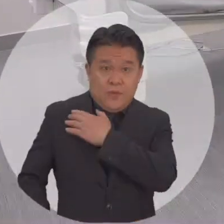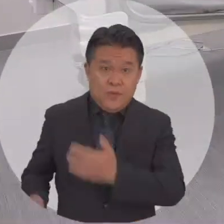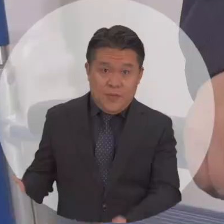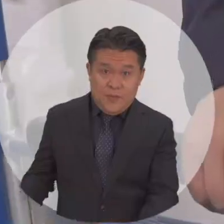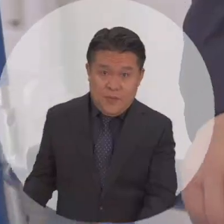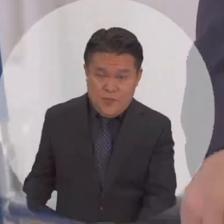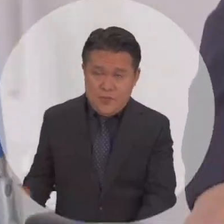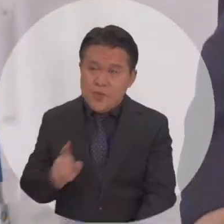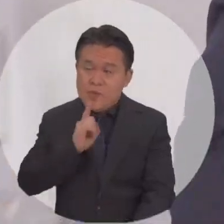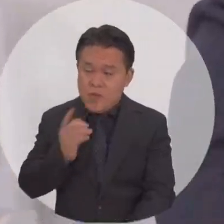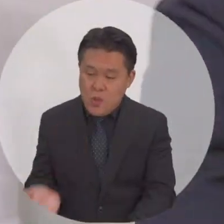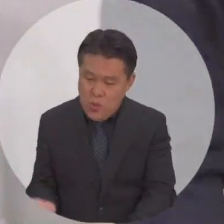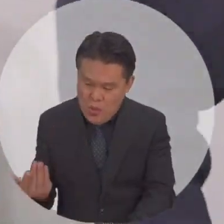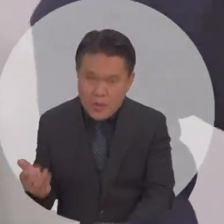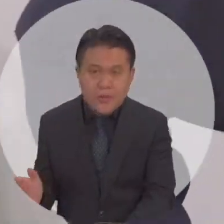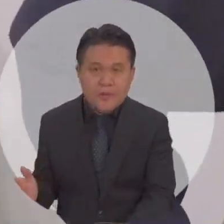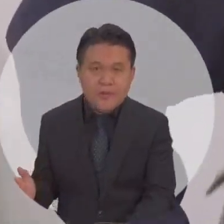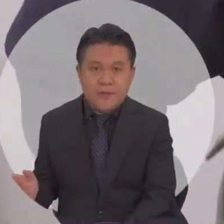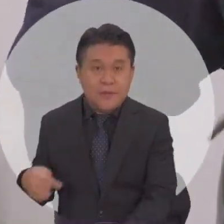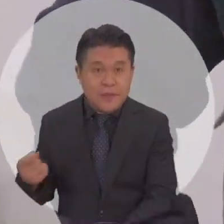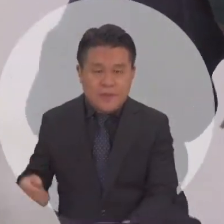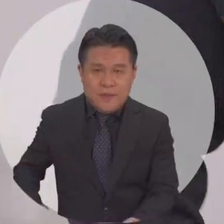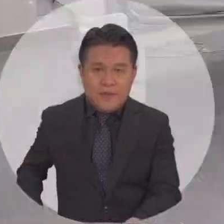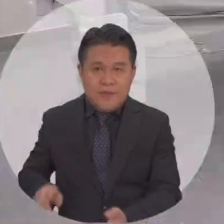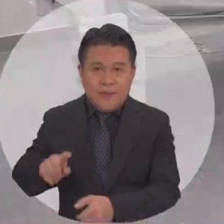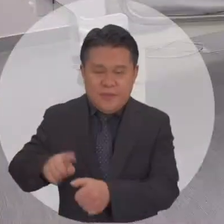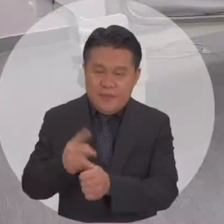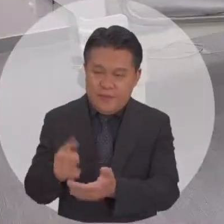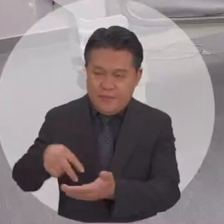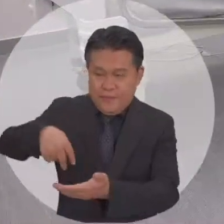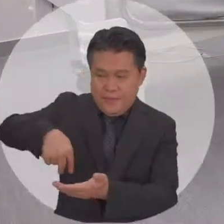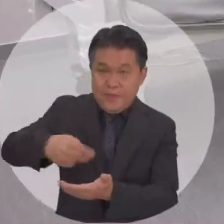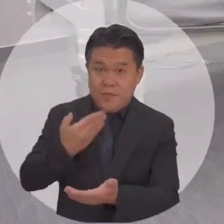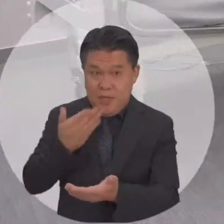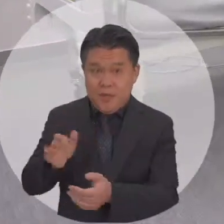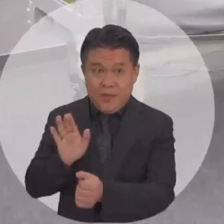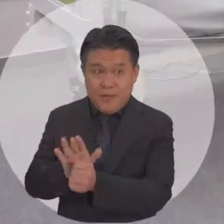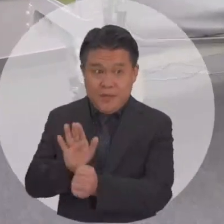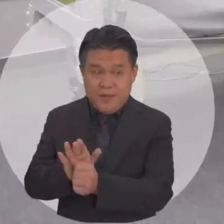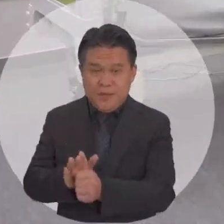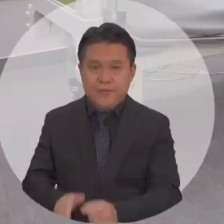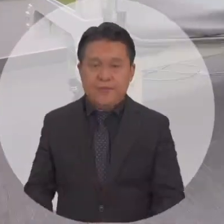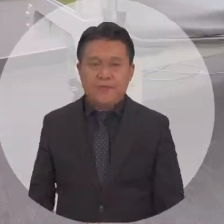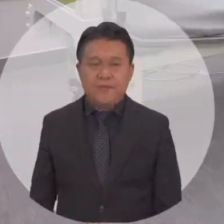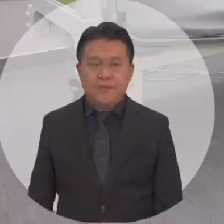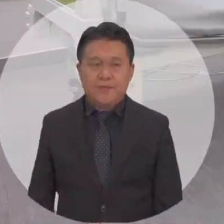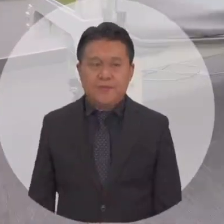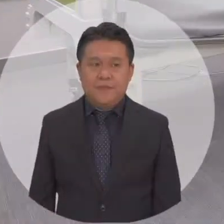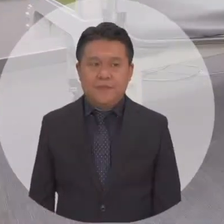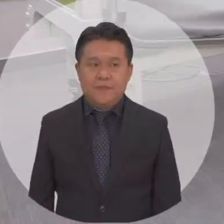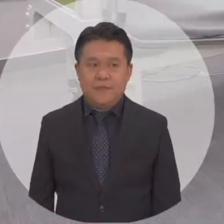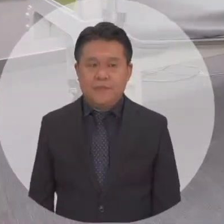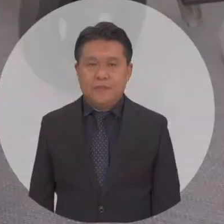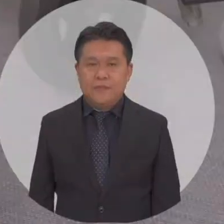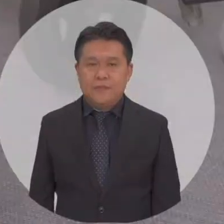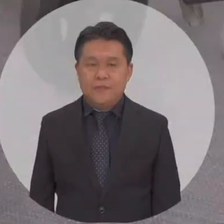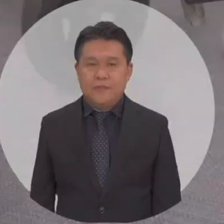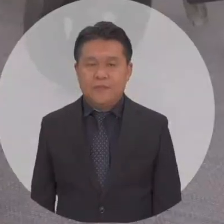대상자의 허리와 어깨를 받쳐주어 대상자가 엉덩이를 들도록 하고 허리가 자연스럽게 펴지도록